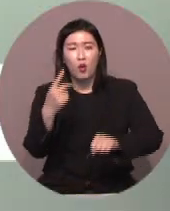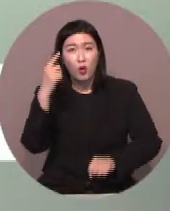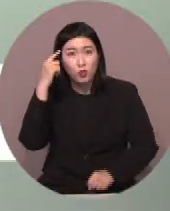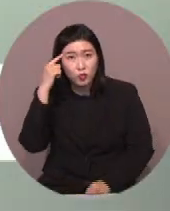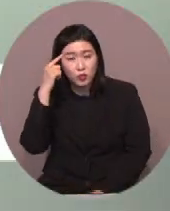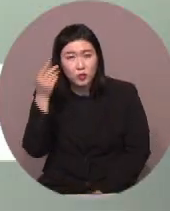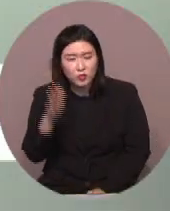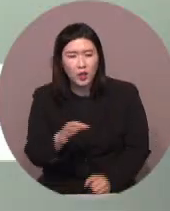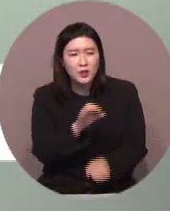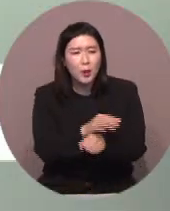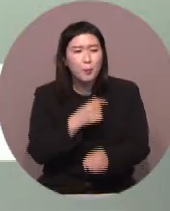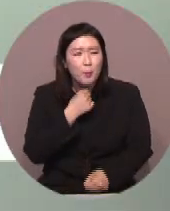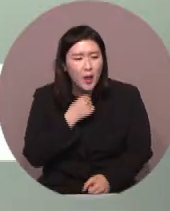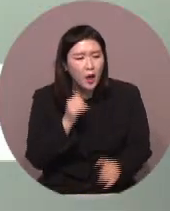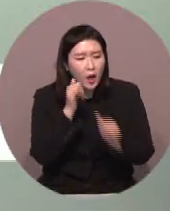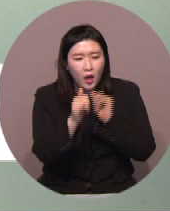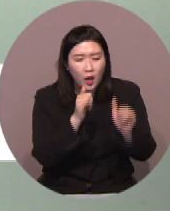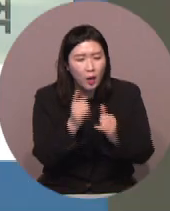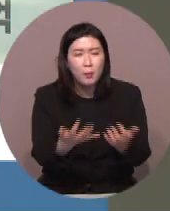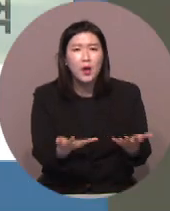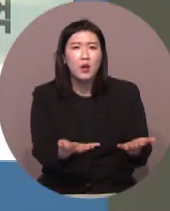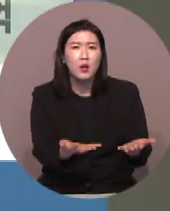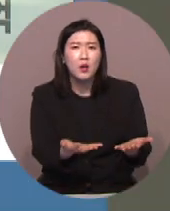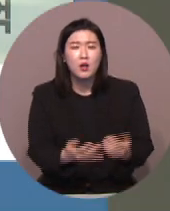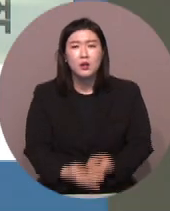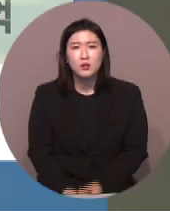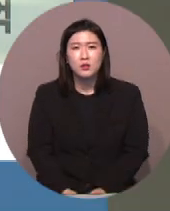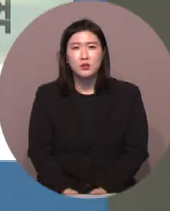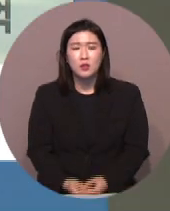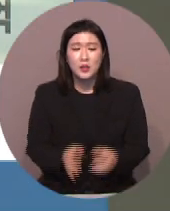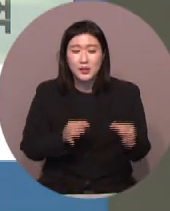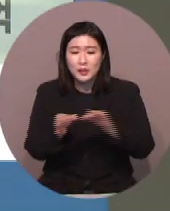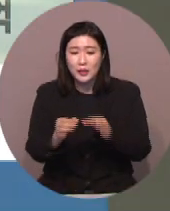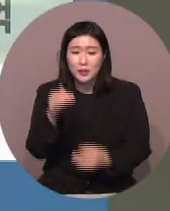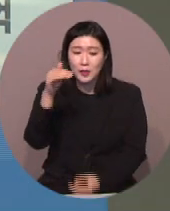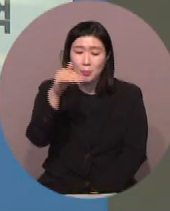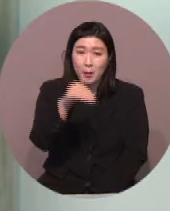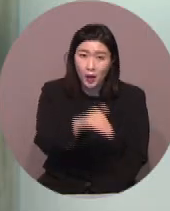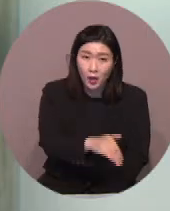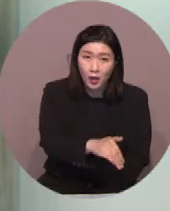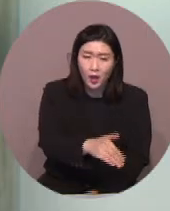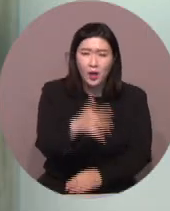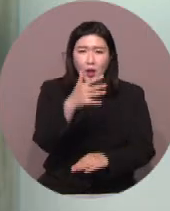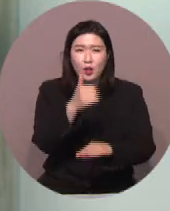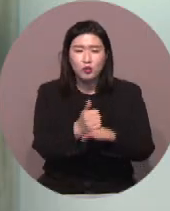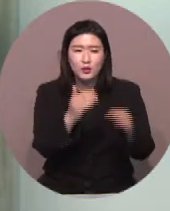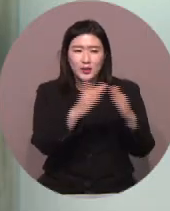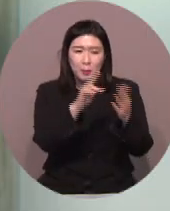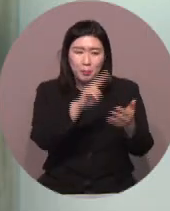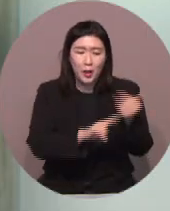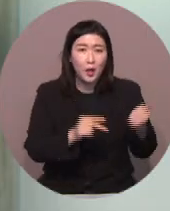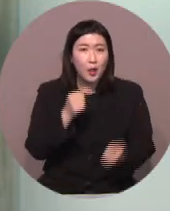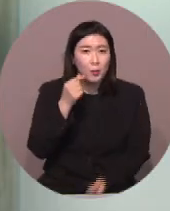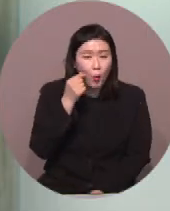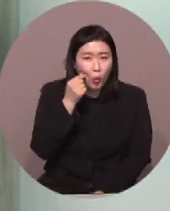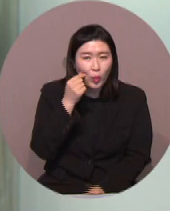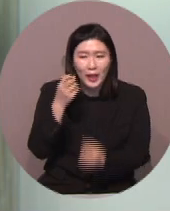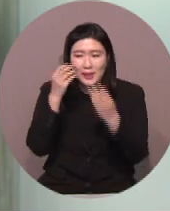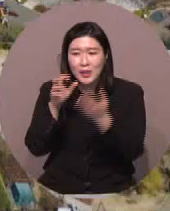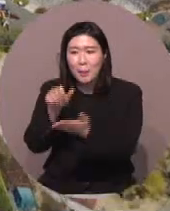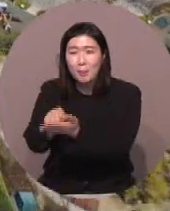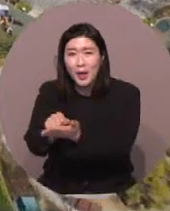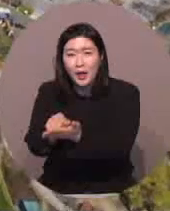문의는 뚝 끊겼습니다. 주택 시장이 얼어붙자 제때 기존 주택을 팔지 못해 수백만